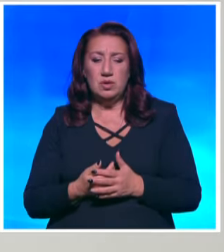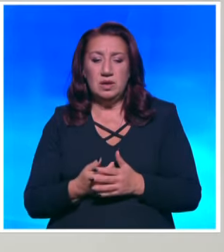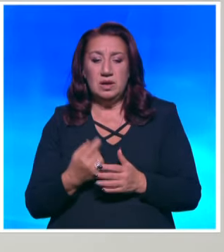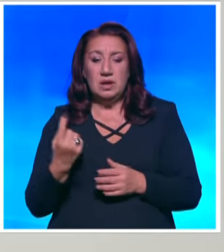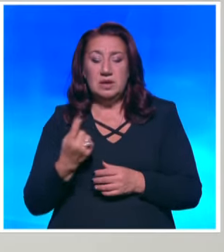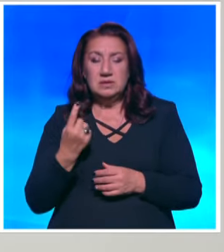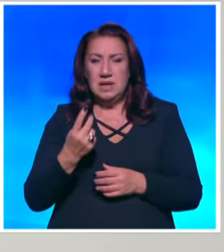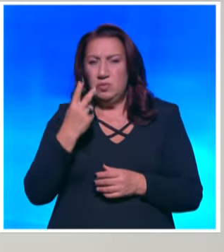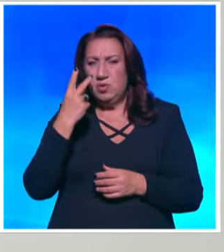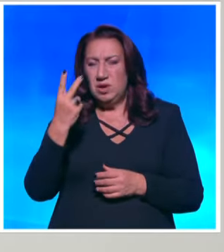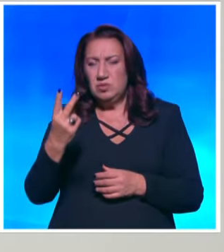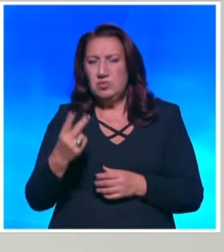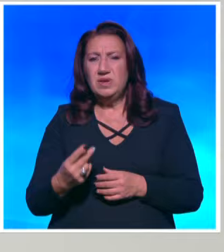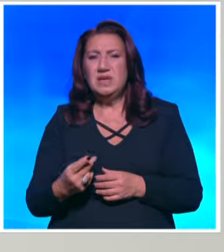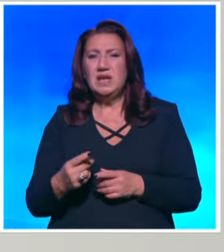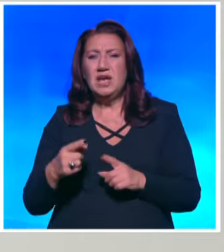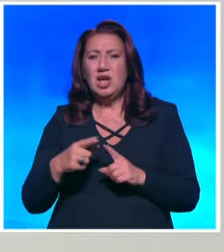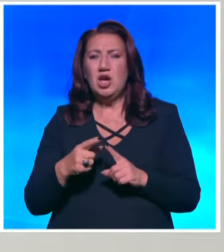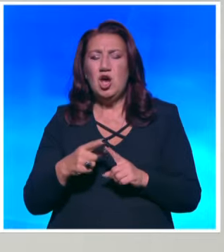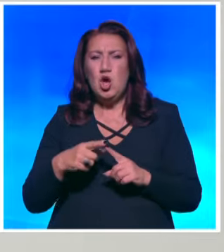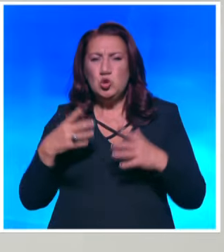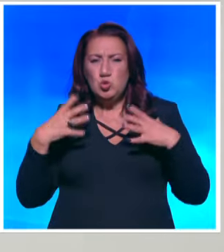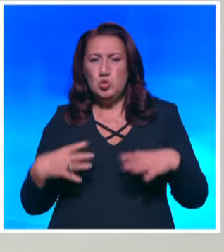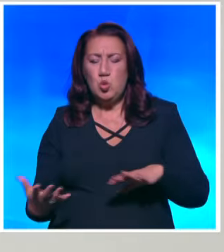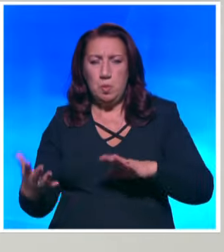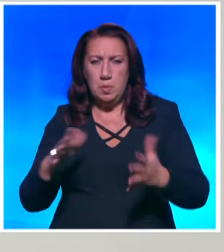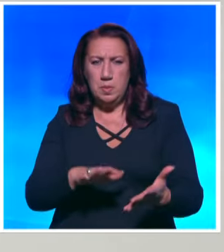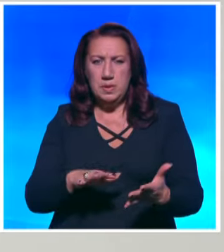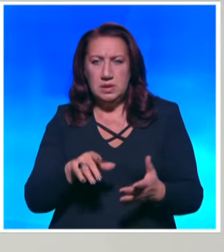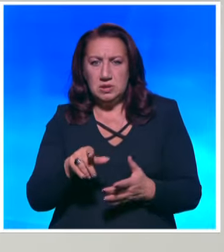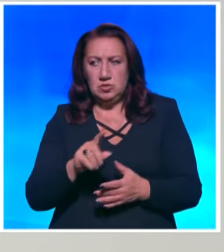видим труповете по земята, това не е нашия дом.